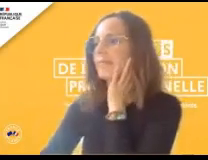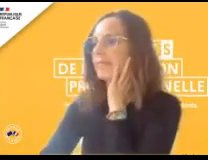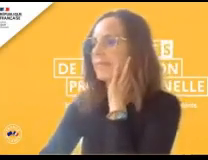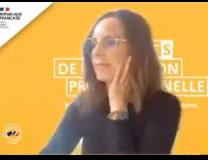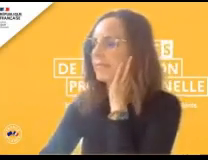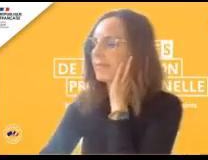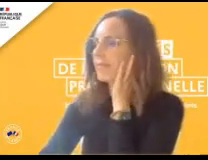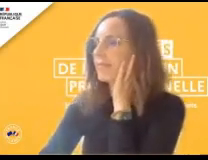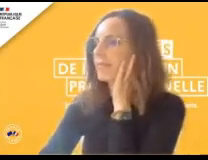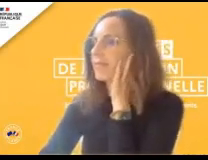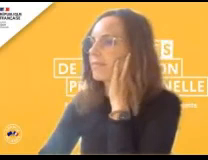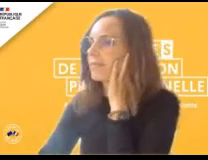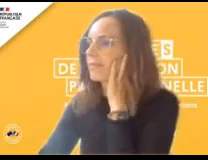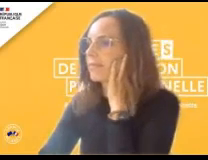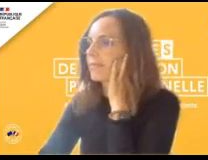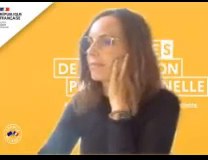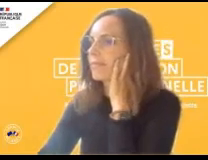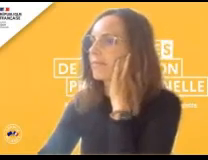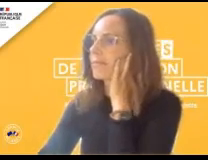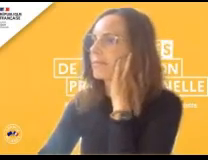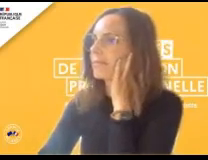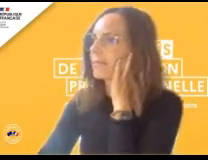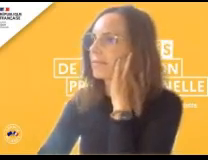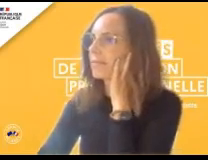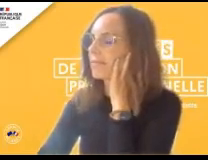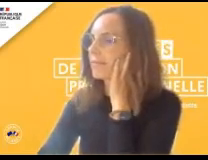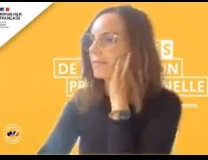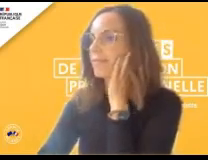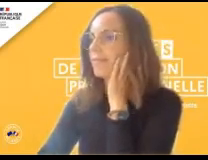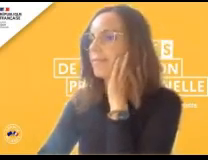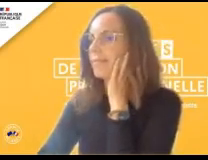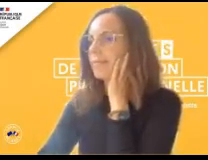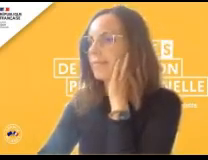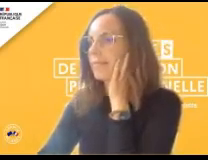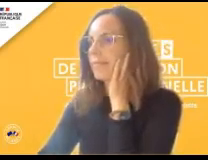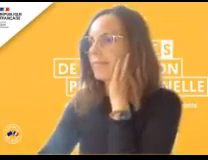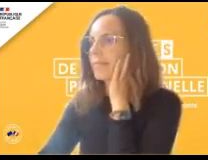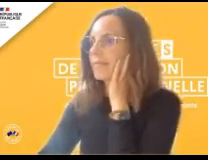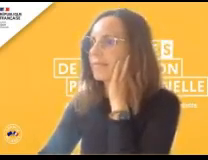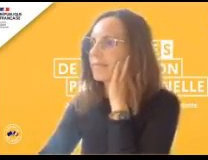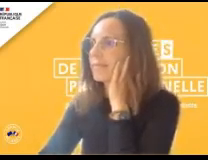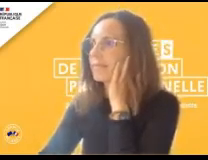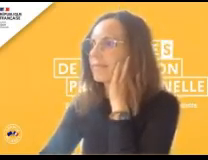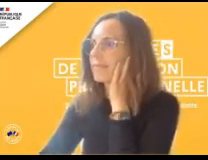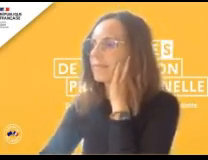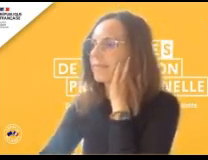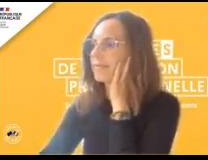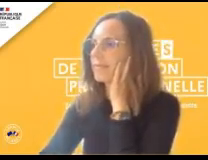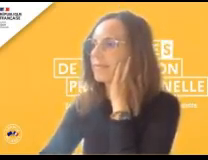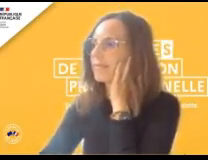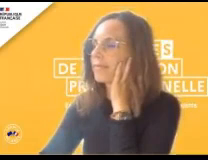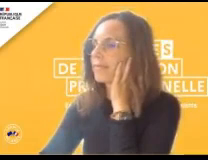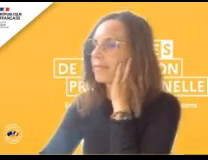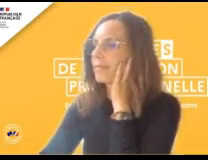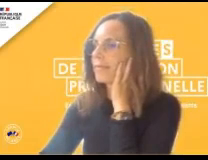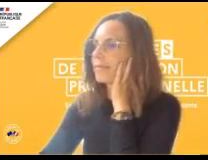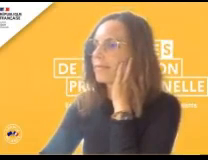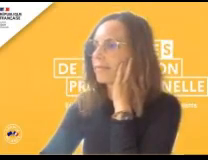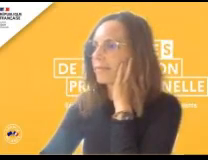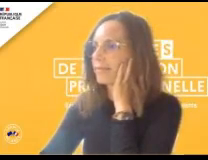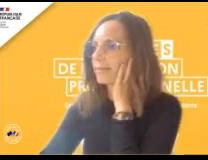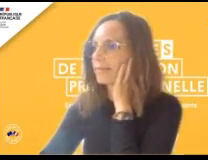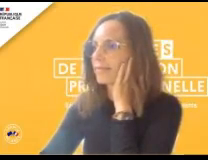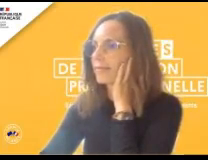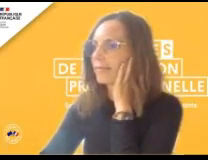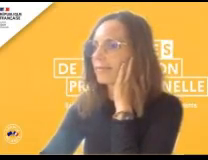Pour intervenir sur ce champ de la transition professionnelle, je vous l'ai dit, on mobilise des partenaires,